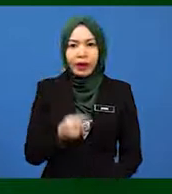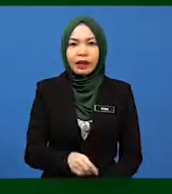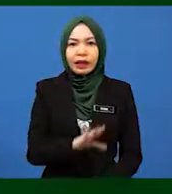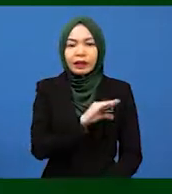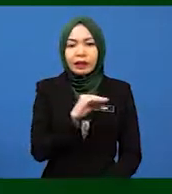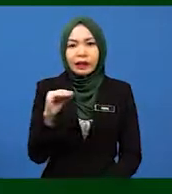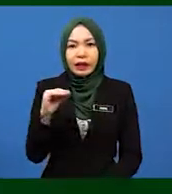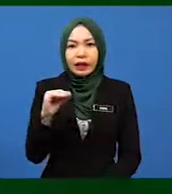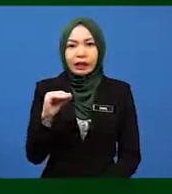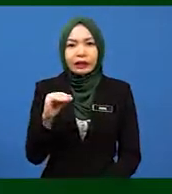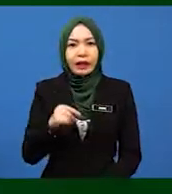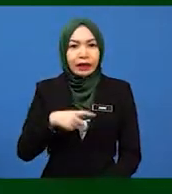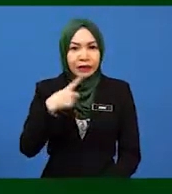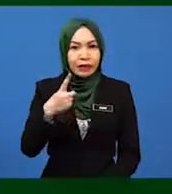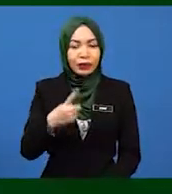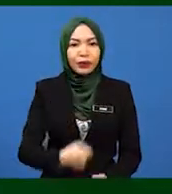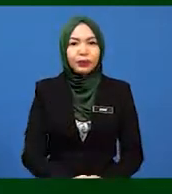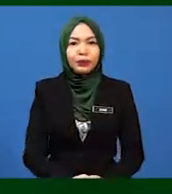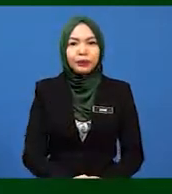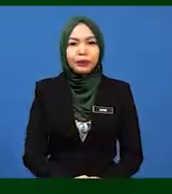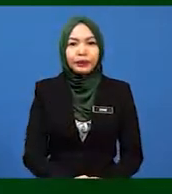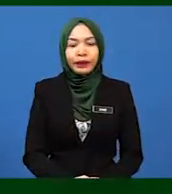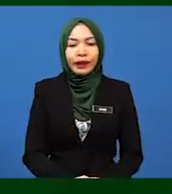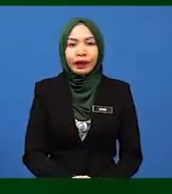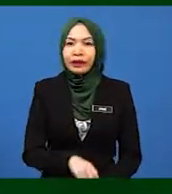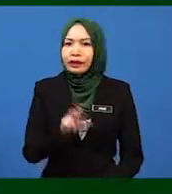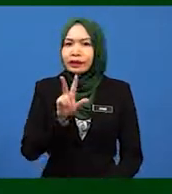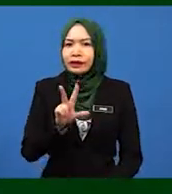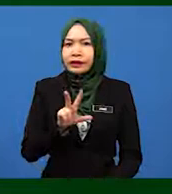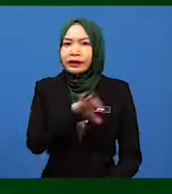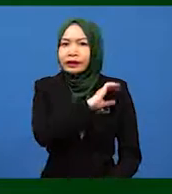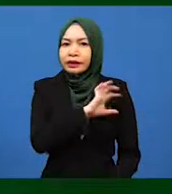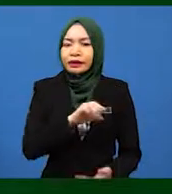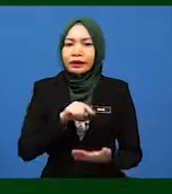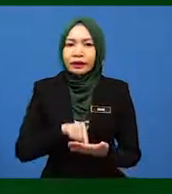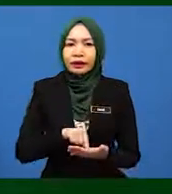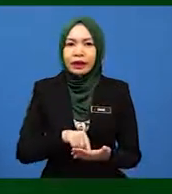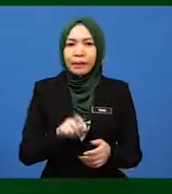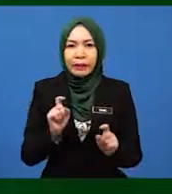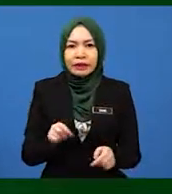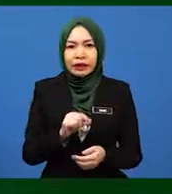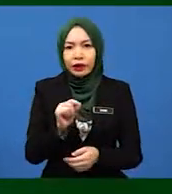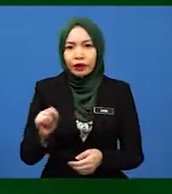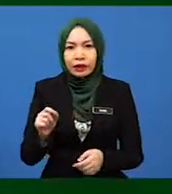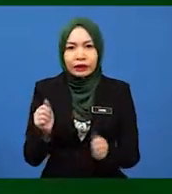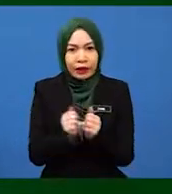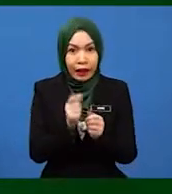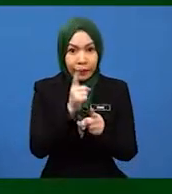Ketiga-tiga komponen ini mesti ditulis dengan betul di tempat yang betul.